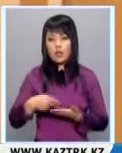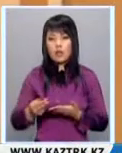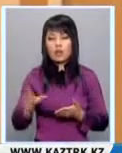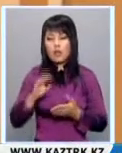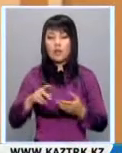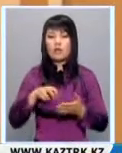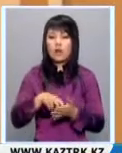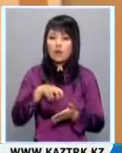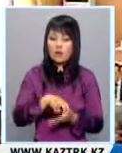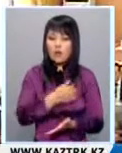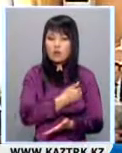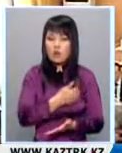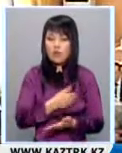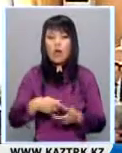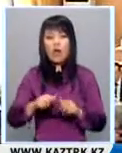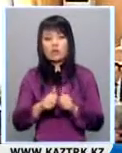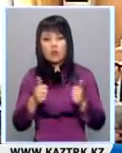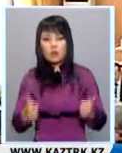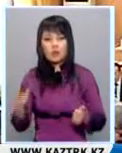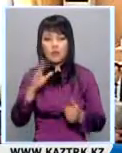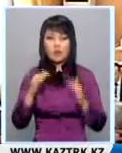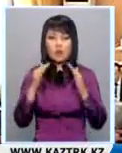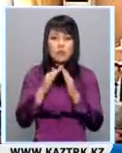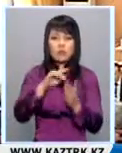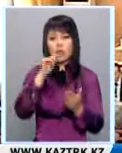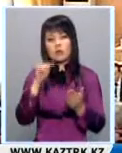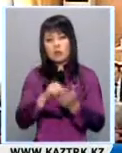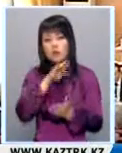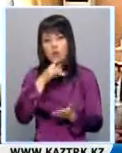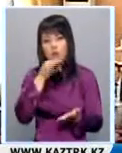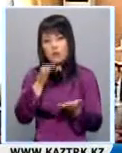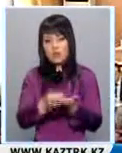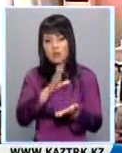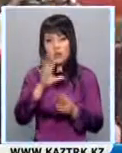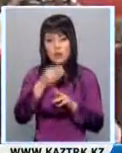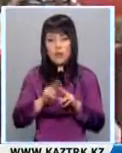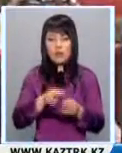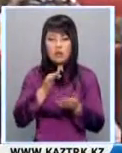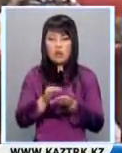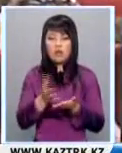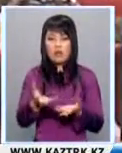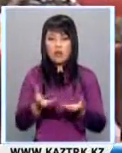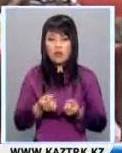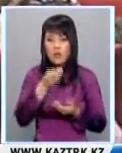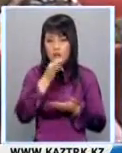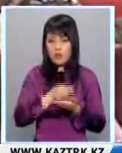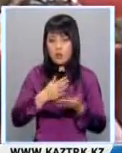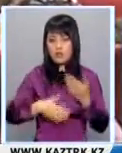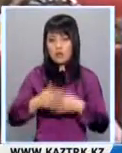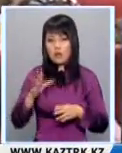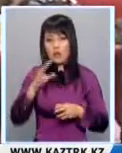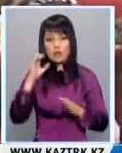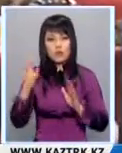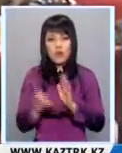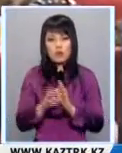немесе ажырасу, жылжымайтын мүлікті тіркеу төңірегінде сауалдар қойды. Бұл ретте әділет департаменті мамандары жылжымайтын мүлікті